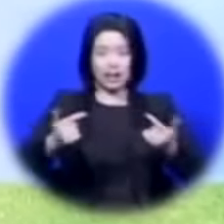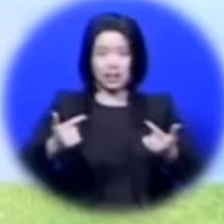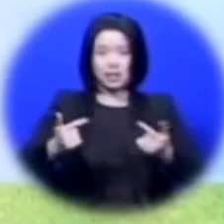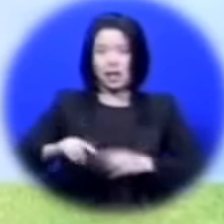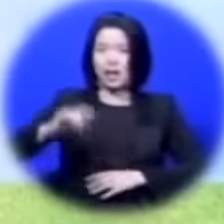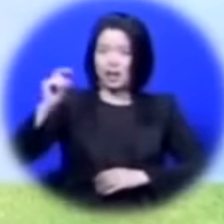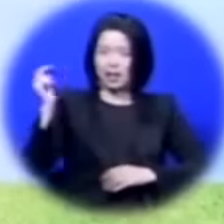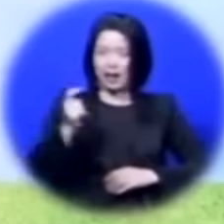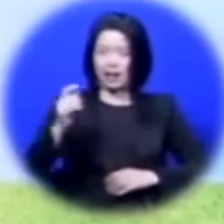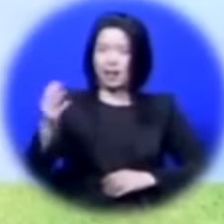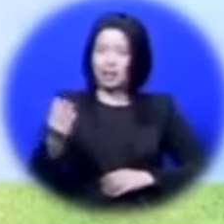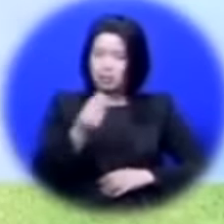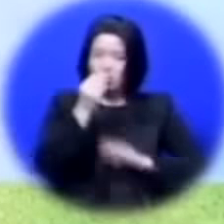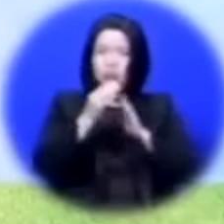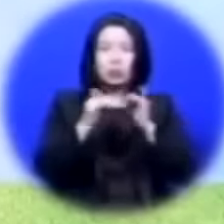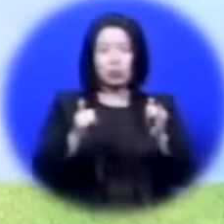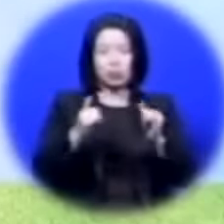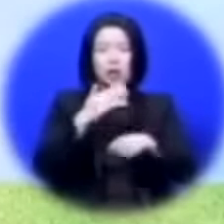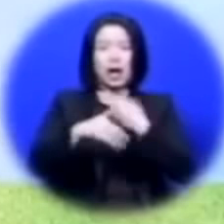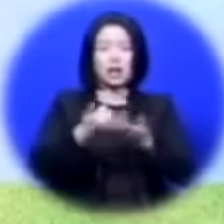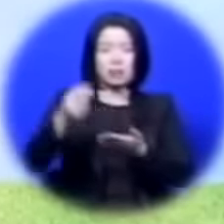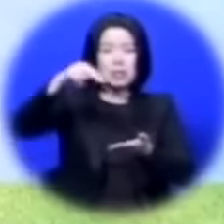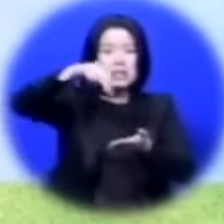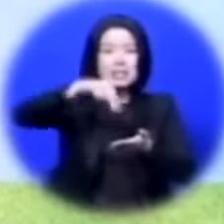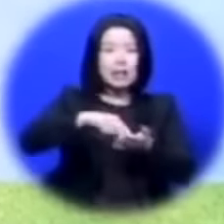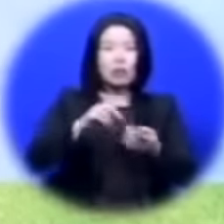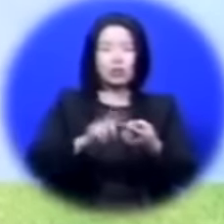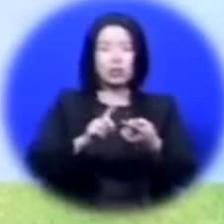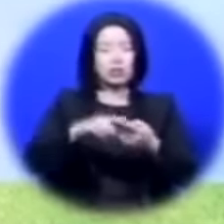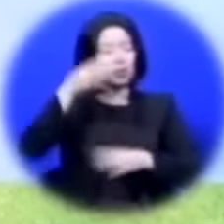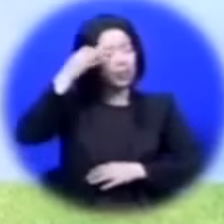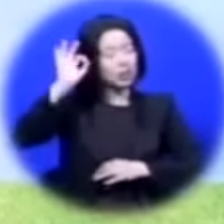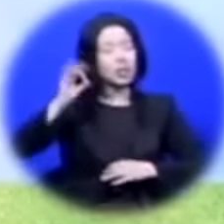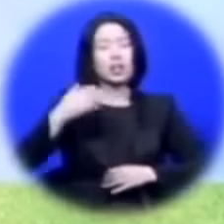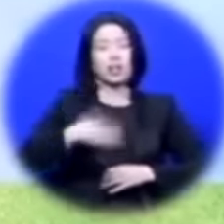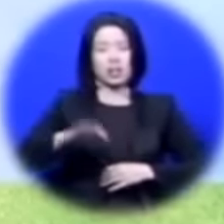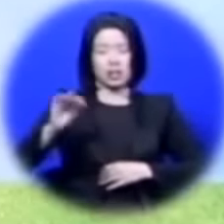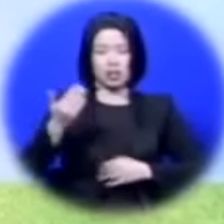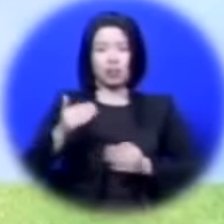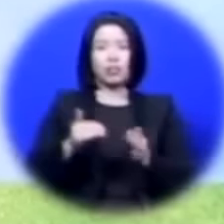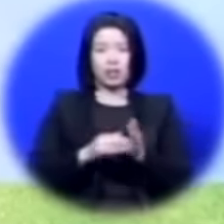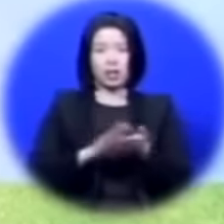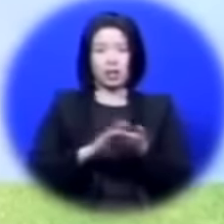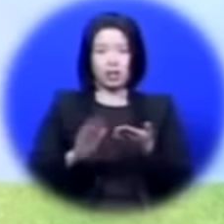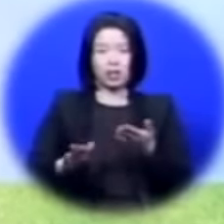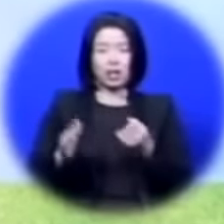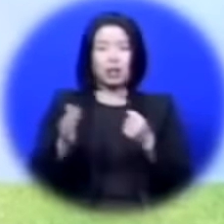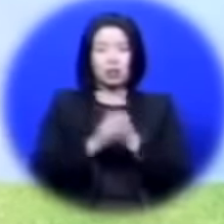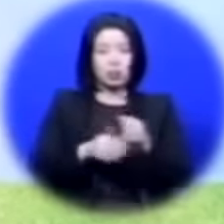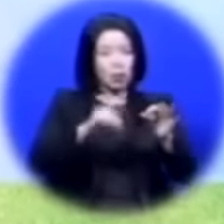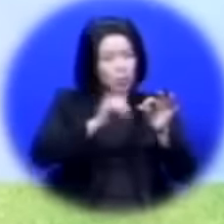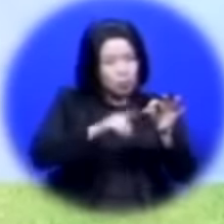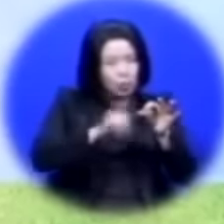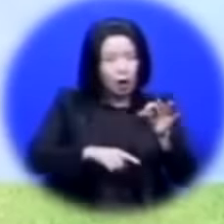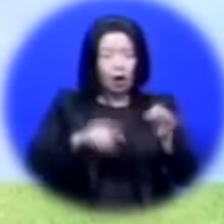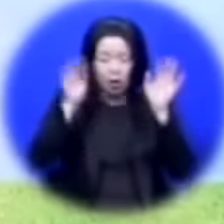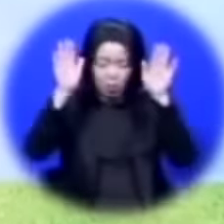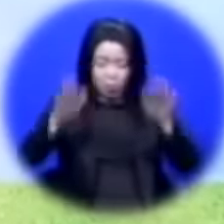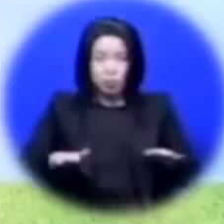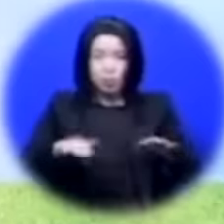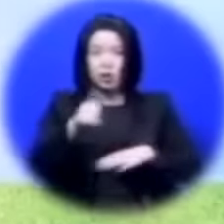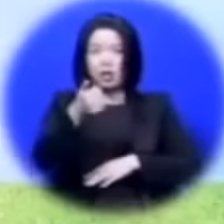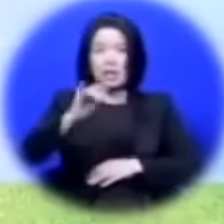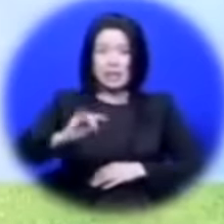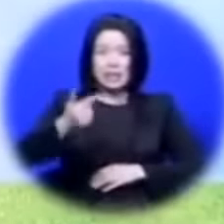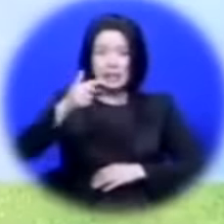성도들을 하나님이 세우셨음을 깨게 됐다는 겁니다 그래서 교도들 교도들 또 힌두